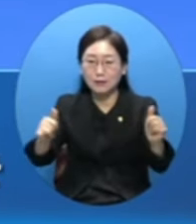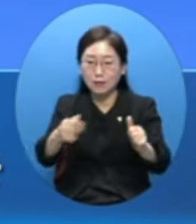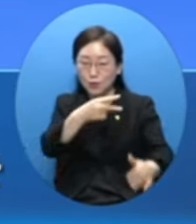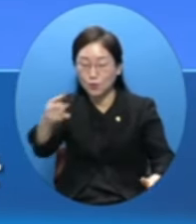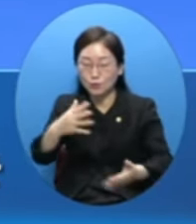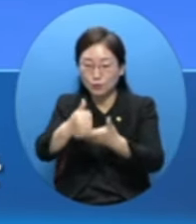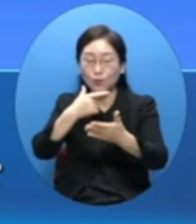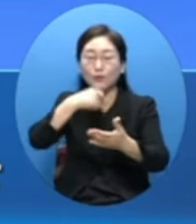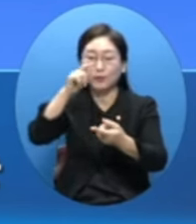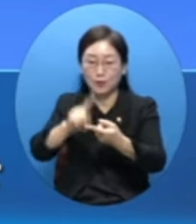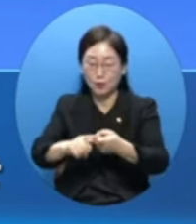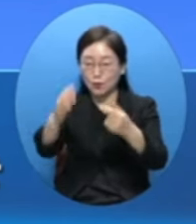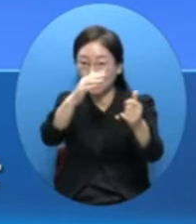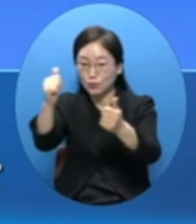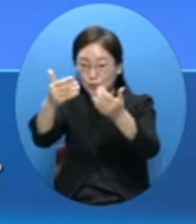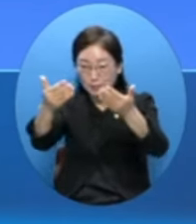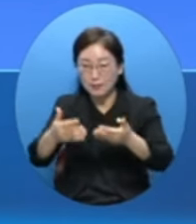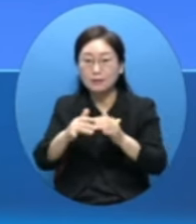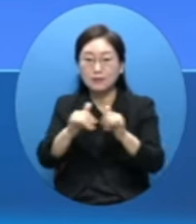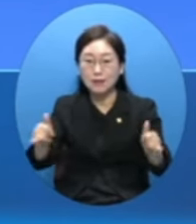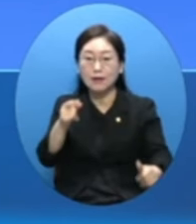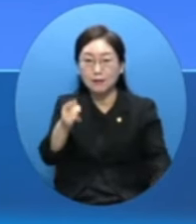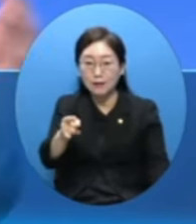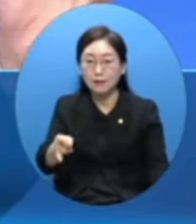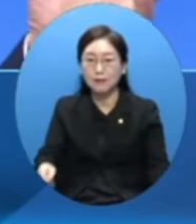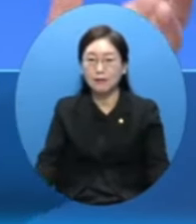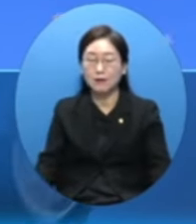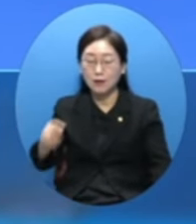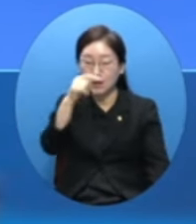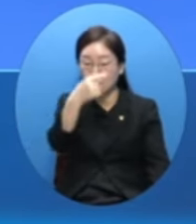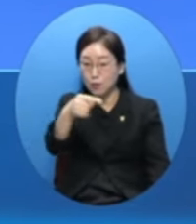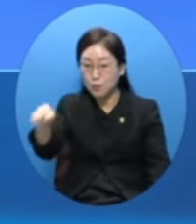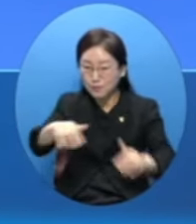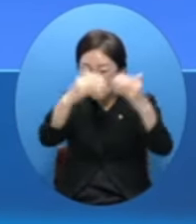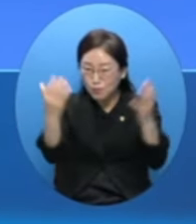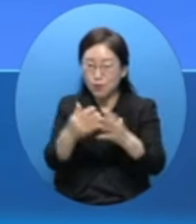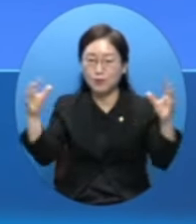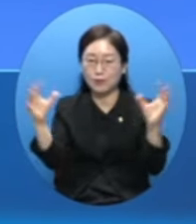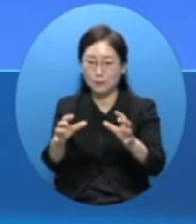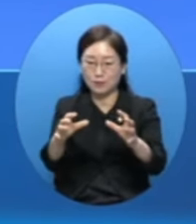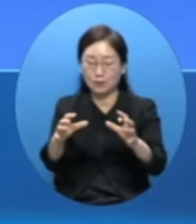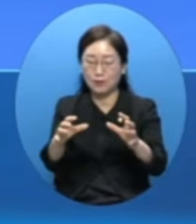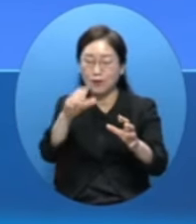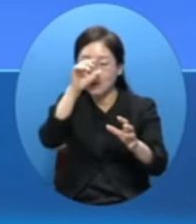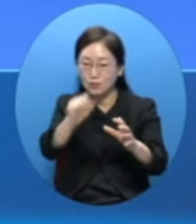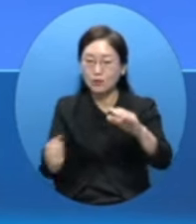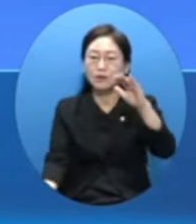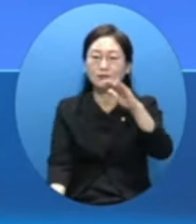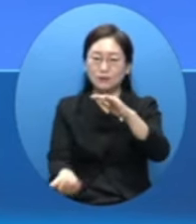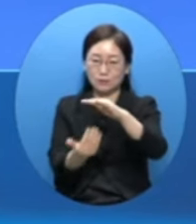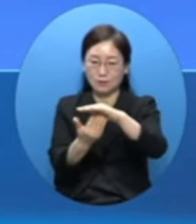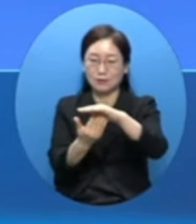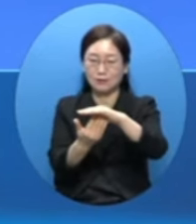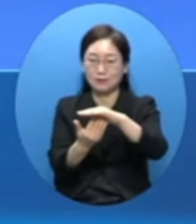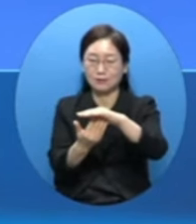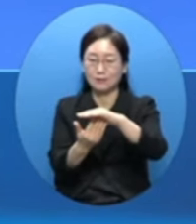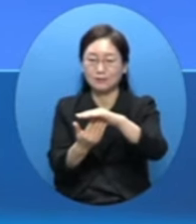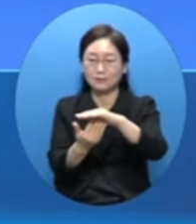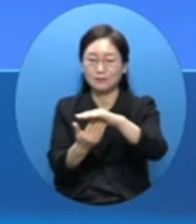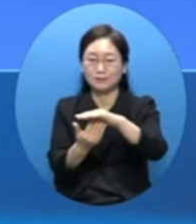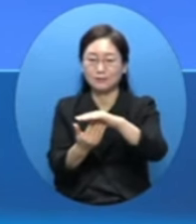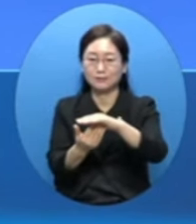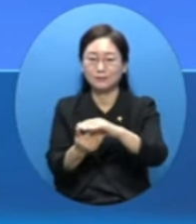그의 뜻도 부을 입은 자들에게는 모든 것이 합력하여 손을 이루느니라